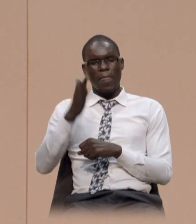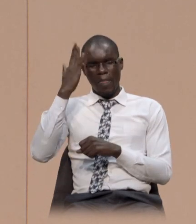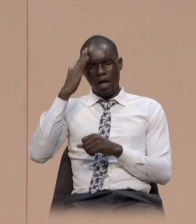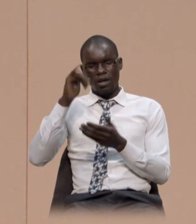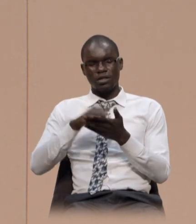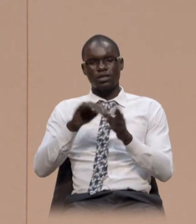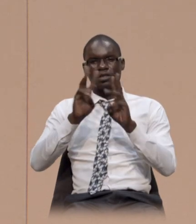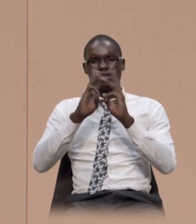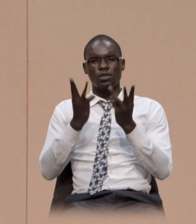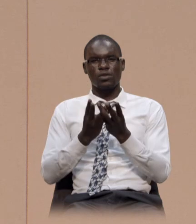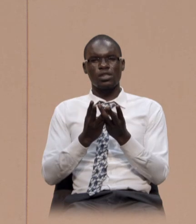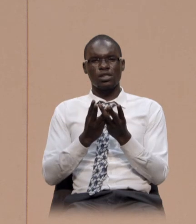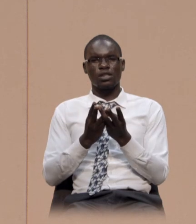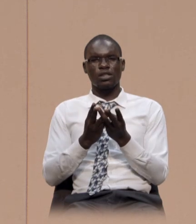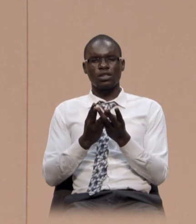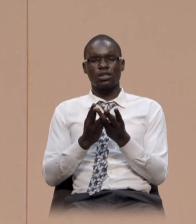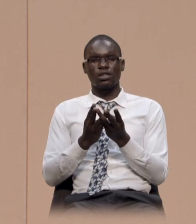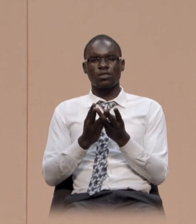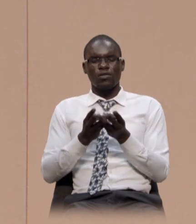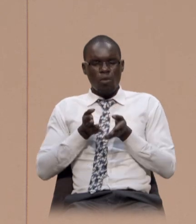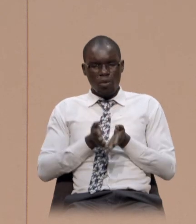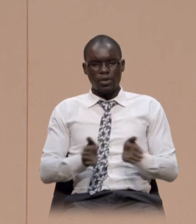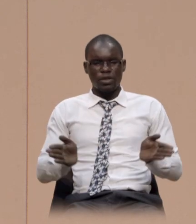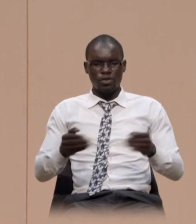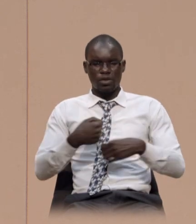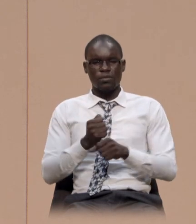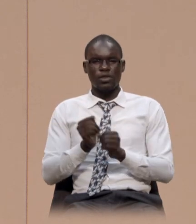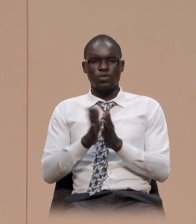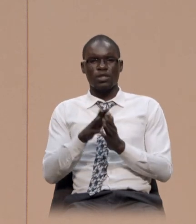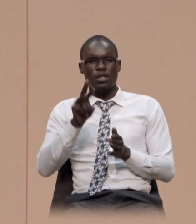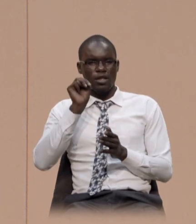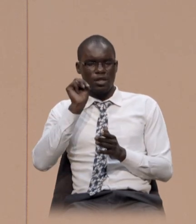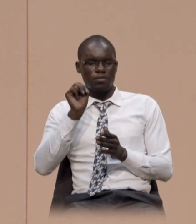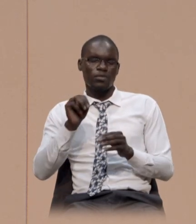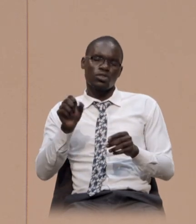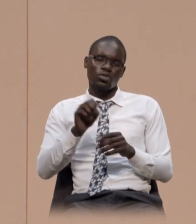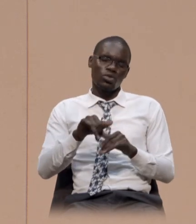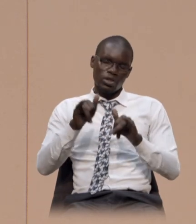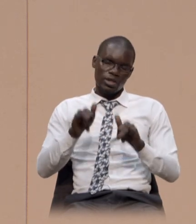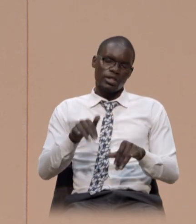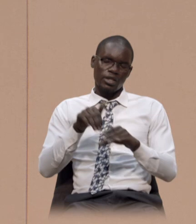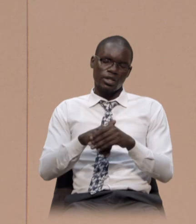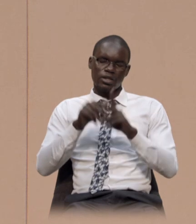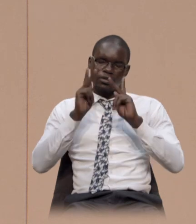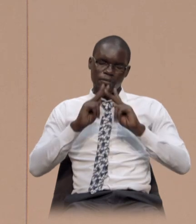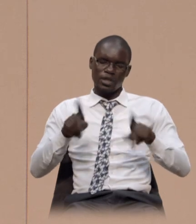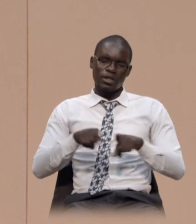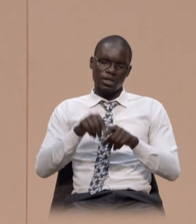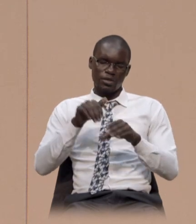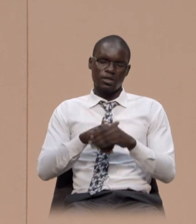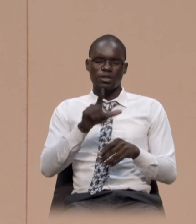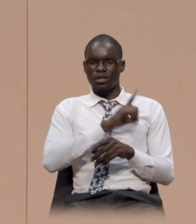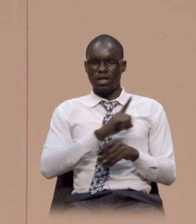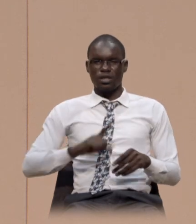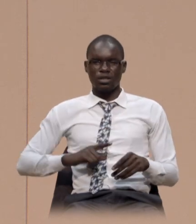dunia population imeundwa na wao. Kwa hivyo wewe kaa kwa imani, kaa kwa Mungu, na